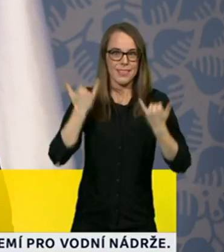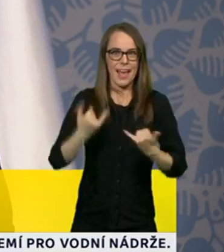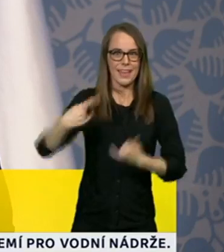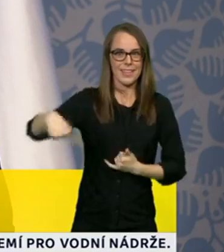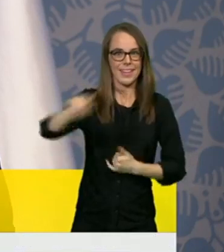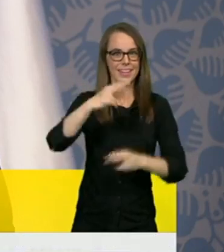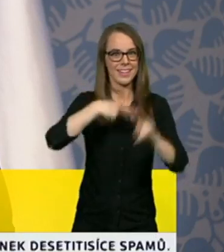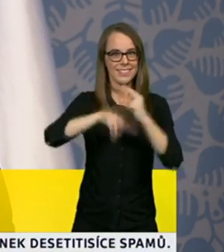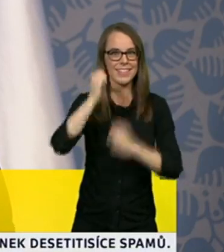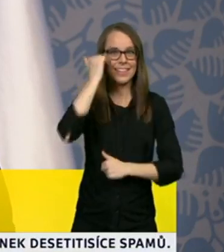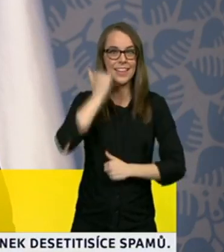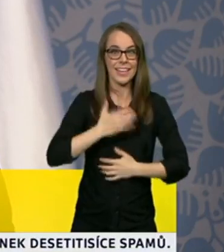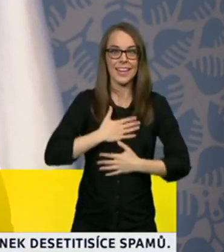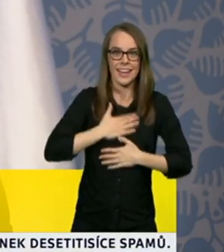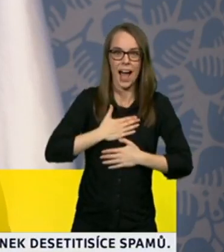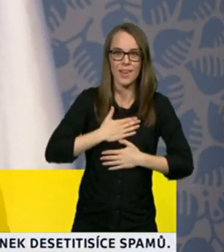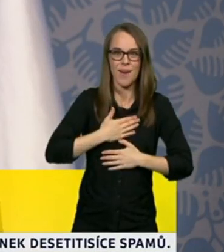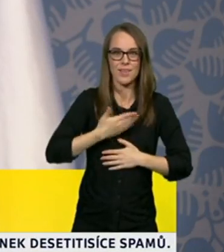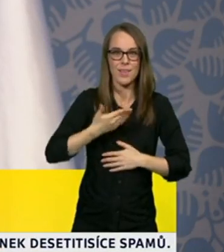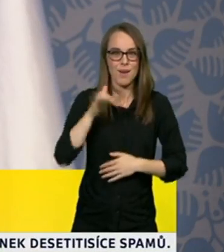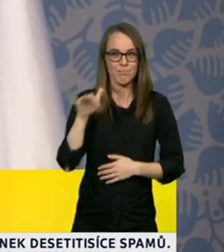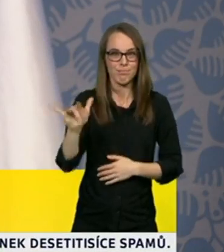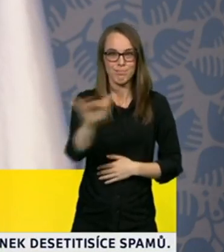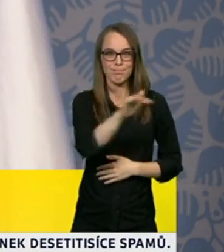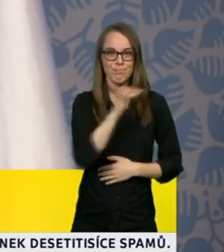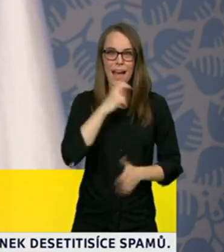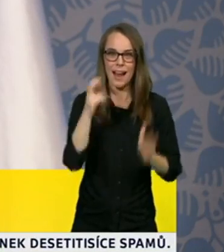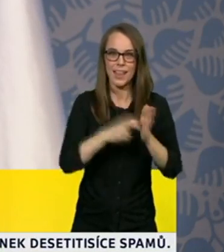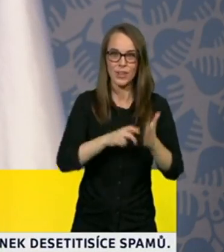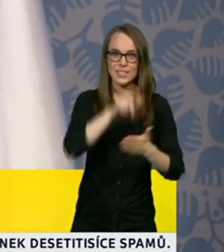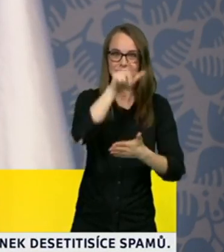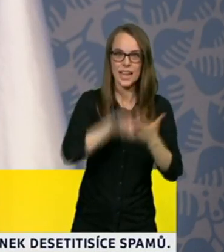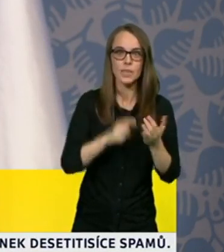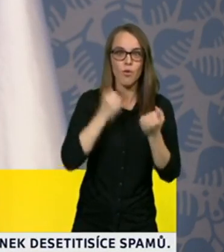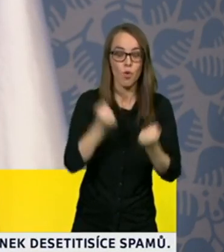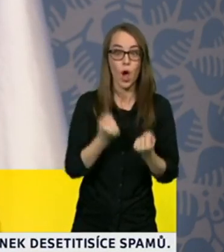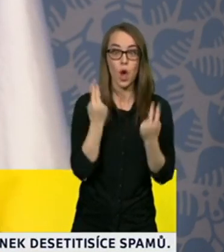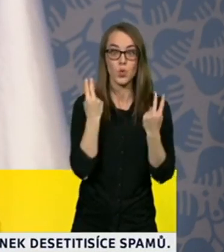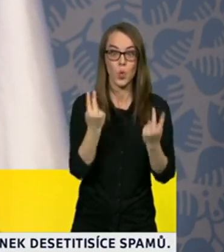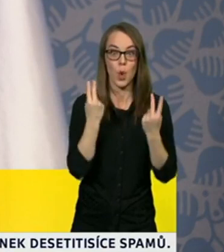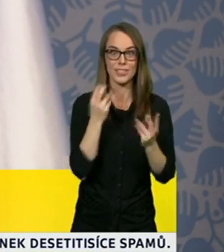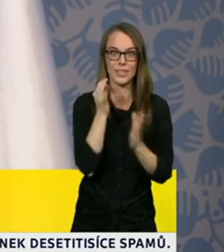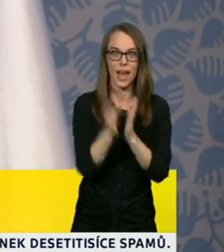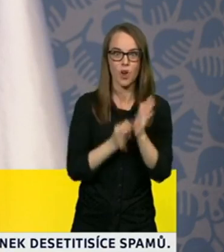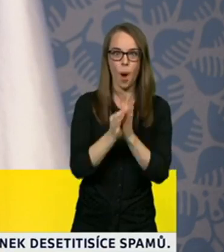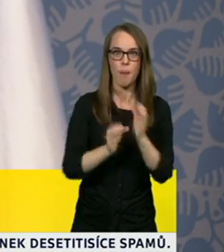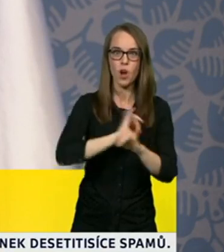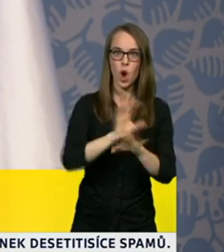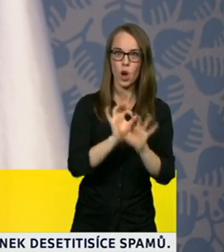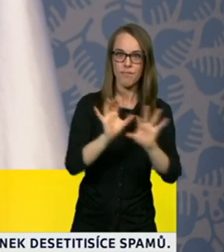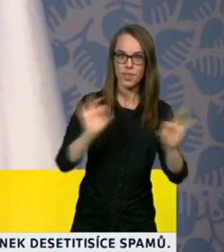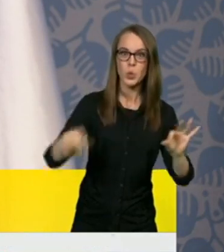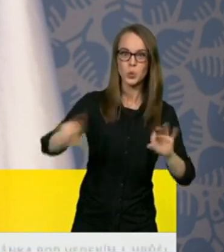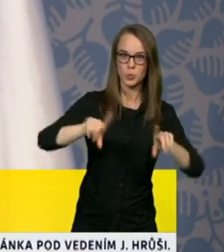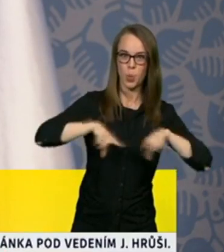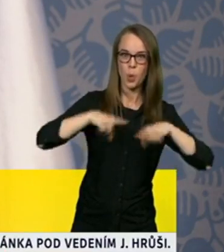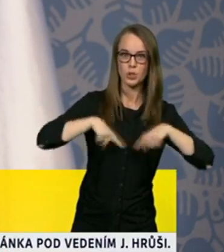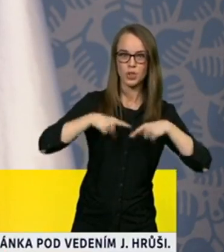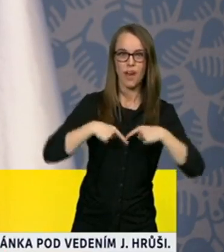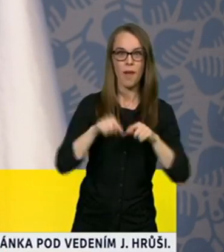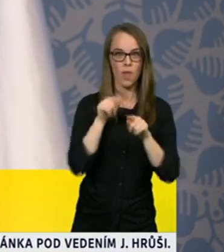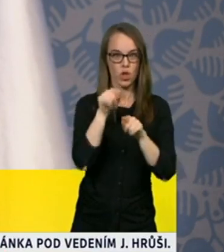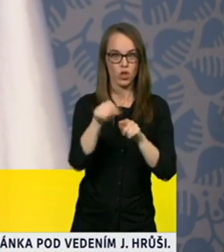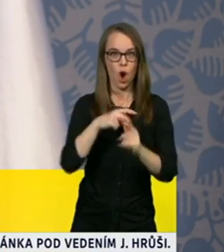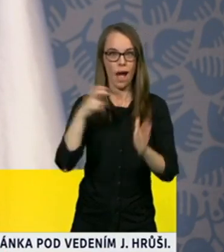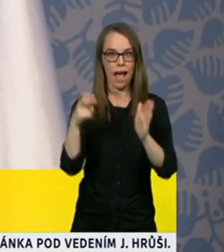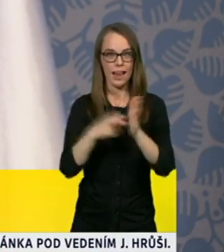elektronický recept přes různé protesty v minulosti. Se ukázalo skutečně, že to je nezbytné elektronizovat a my nyní vlastně dokončujeme tuto elektronizaci